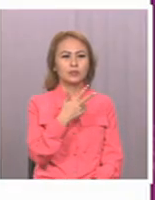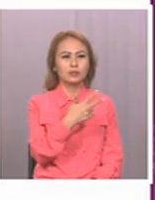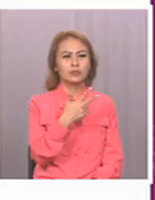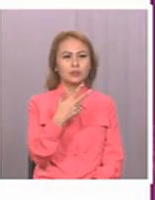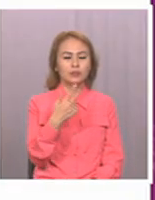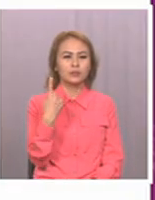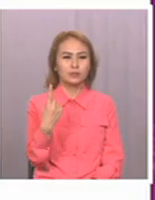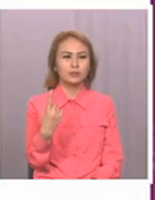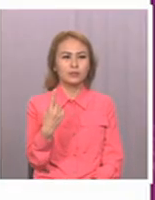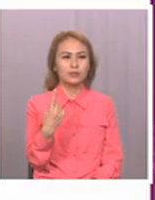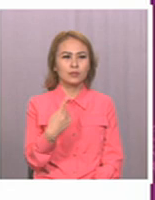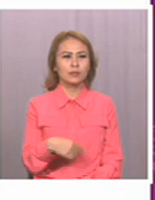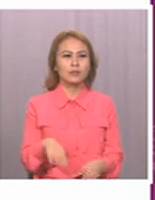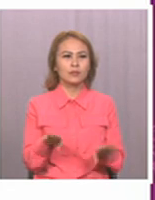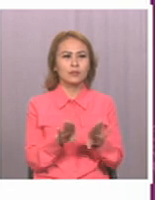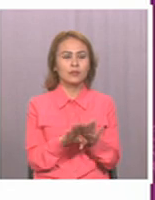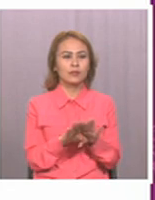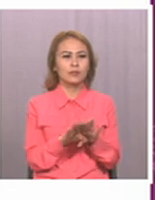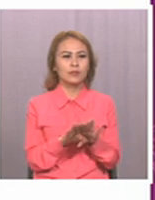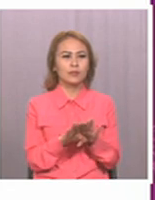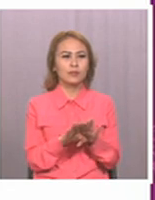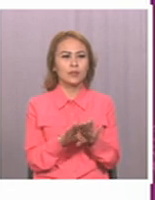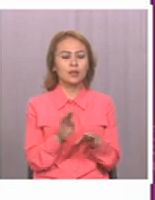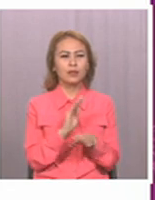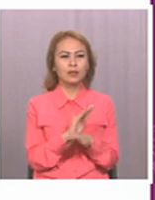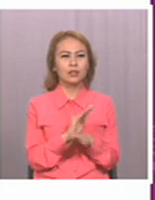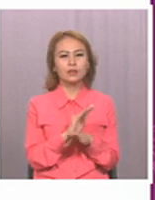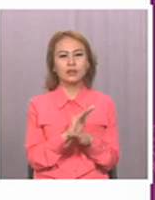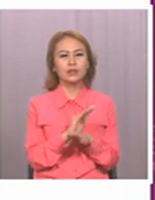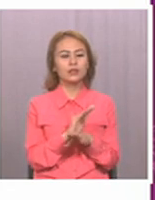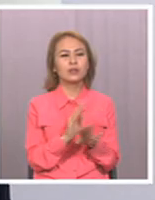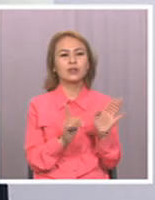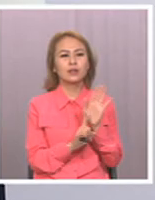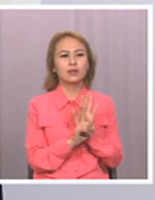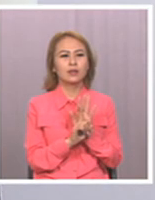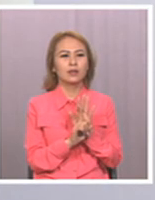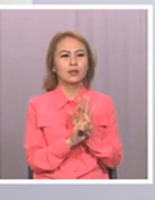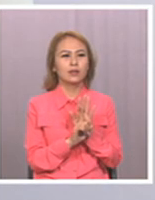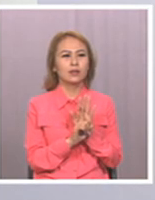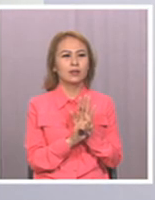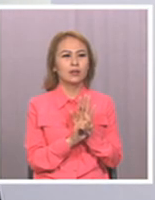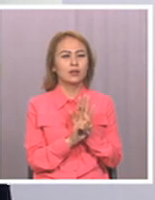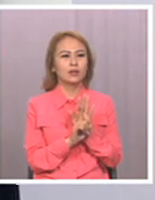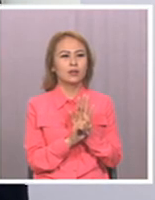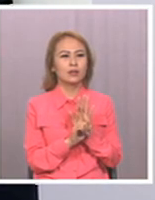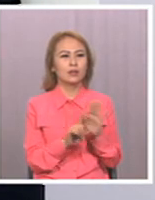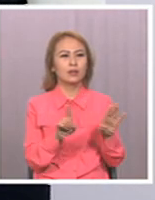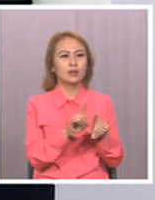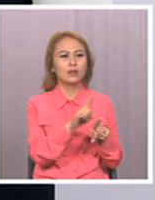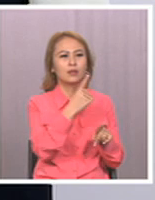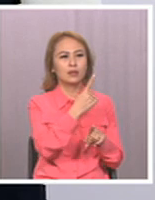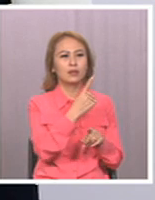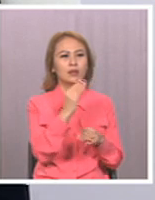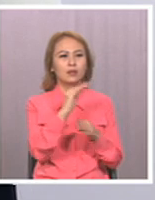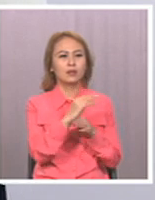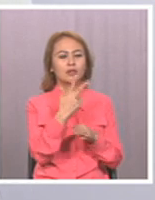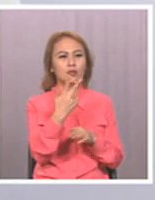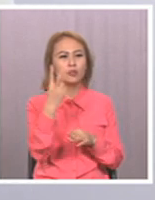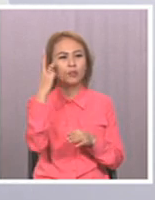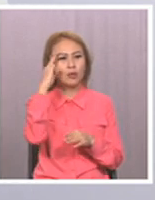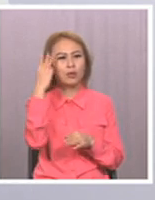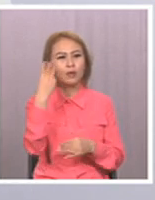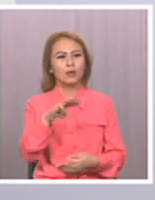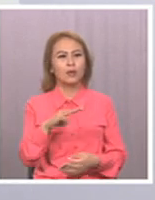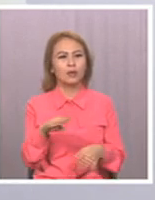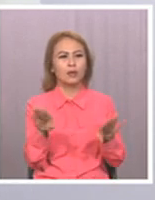1. Байқап тұрсаңыздар, бұл жерде жиілігі көп болатын 2 сан, яғни 1 саны қатарда екірет берілген, және де 3